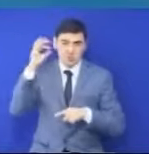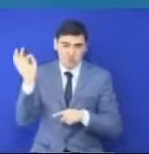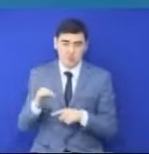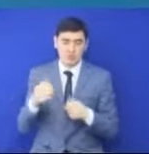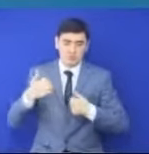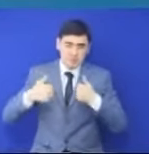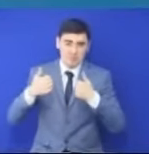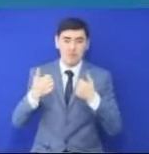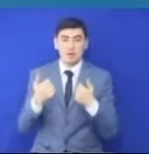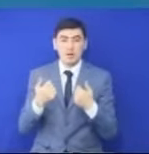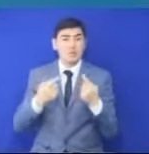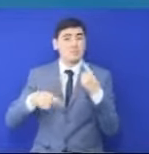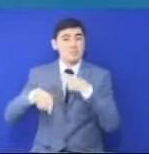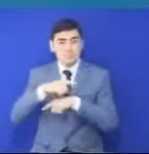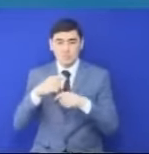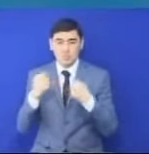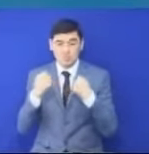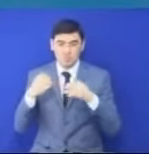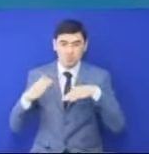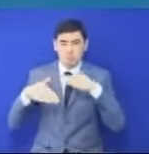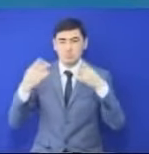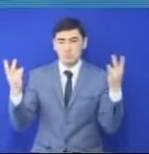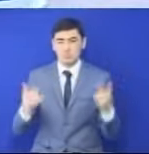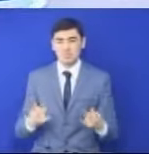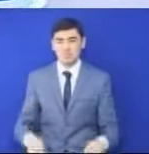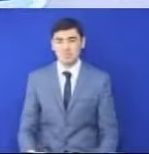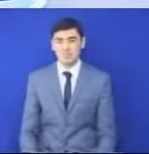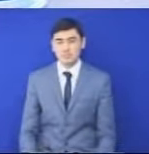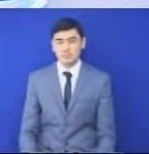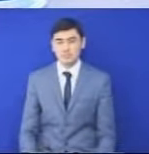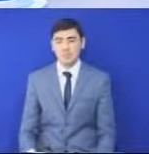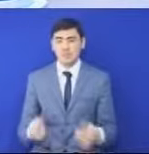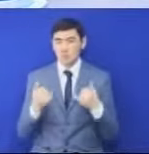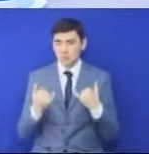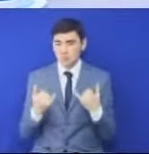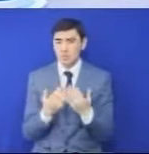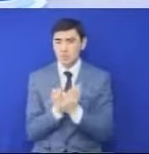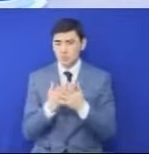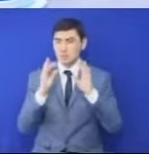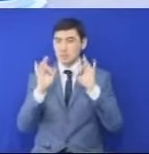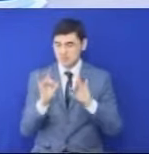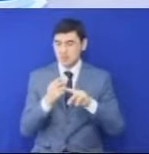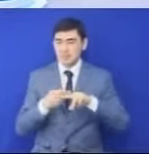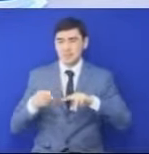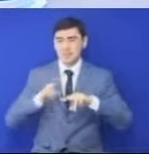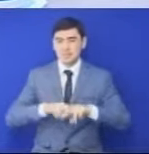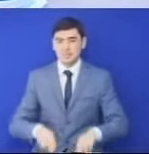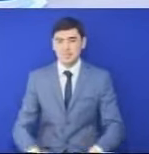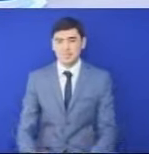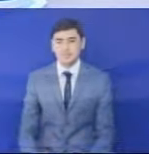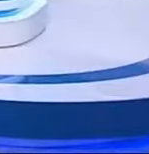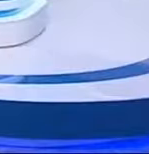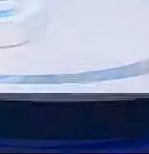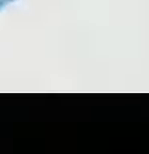Ведь будущее должно развиваться в спортивную сторону тоже. И таковы были новости этого дня. Всего вам доброго и до встречи.